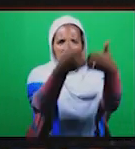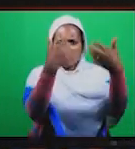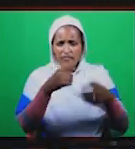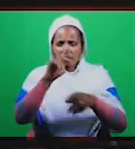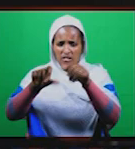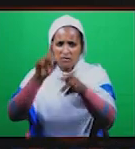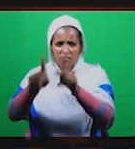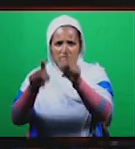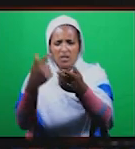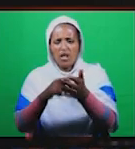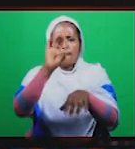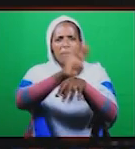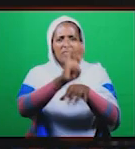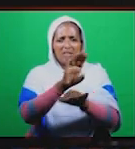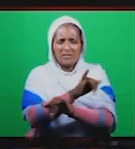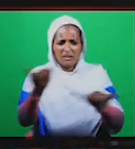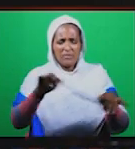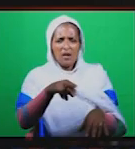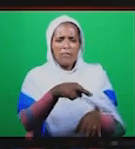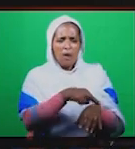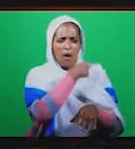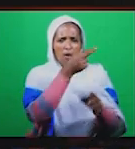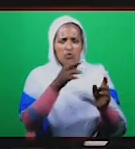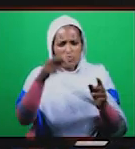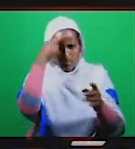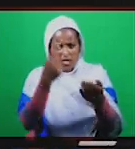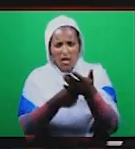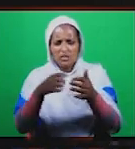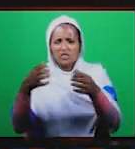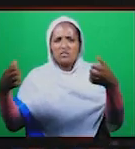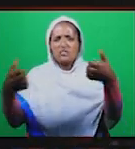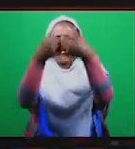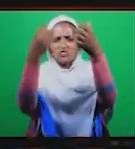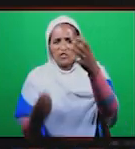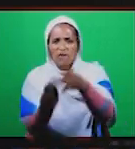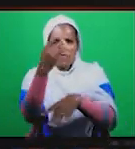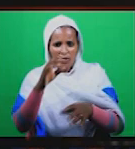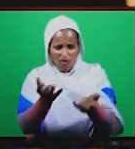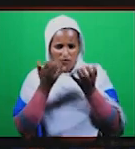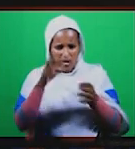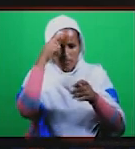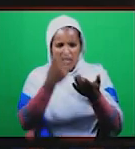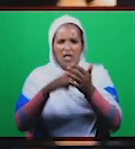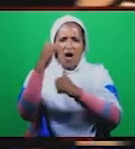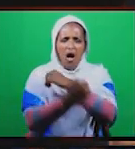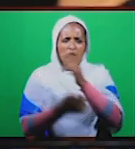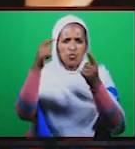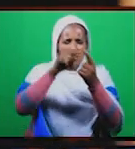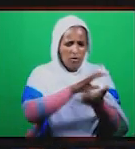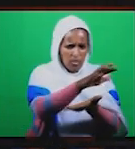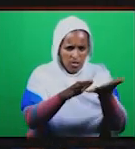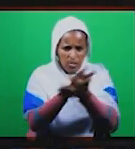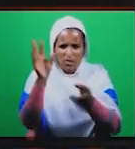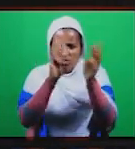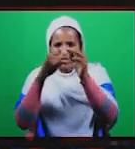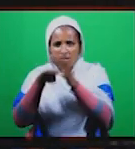አልነበረ። እና ህዝብና ህዝብን የሚያጋጩ ከህዝብና ህዝብን እንደ ቤተ ክርስቲያን